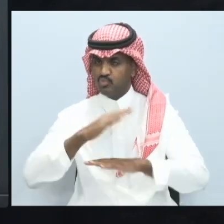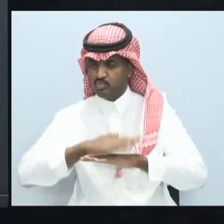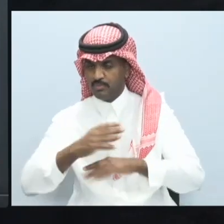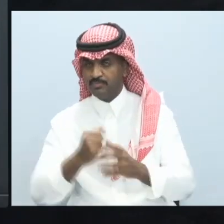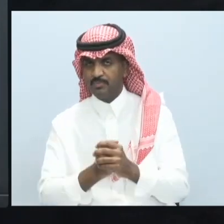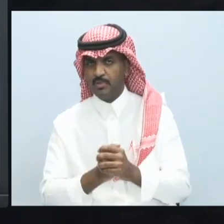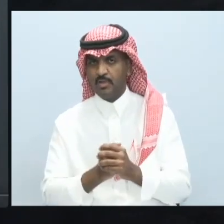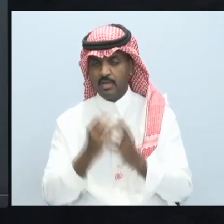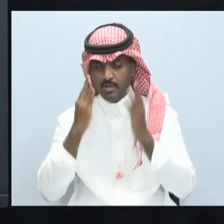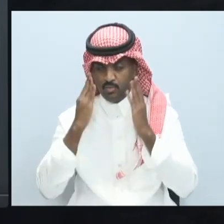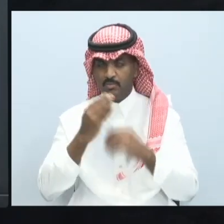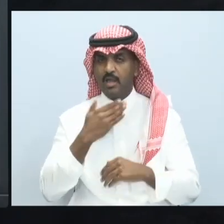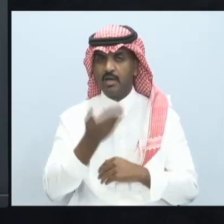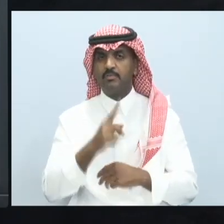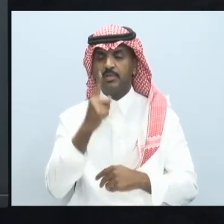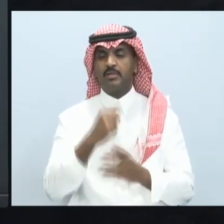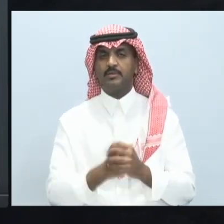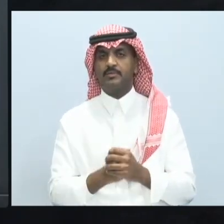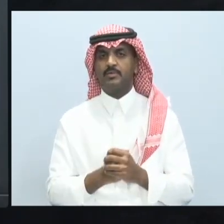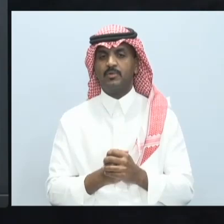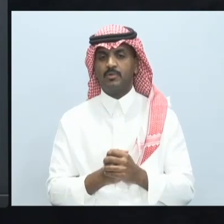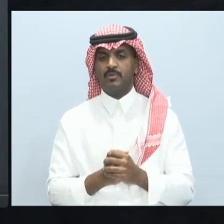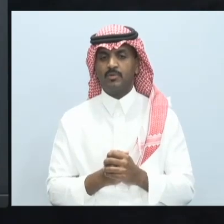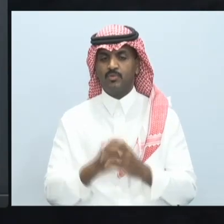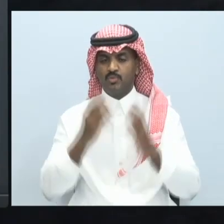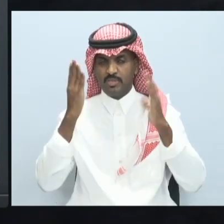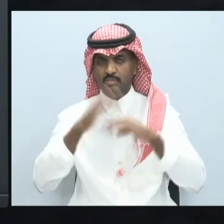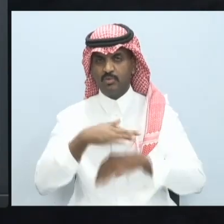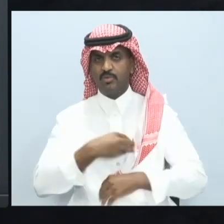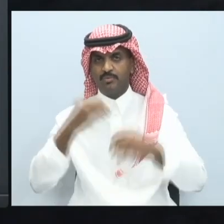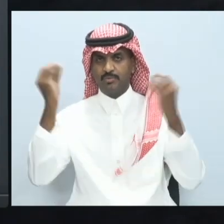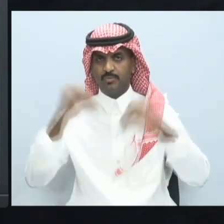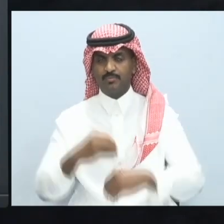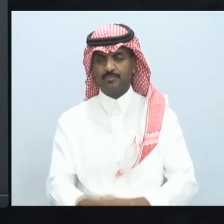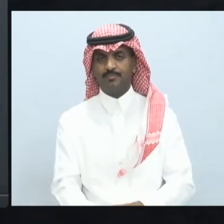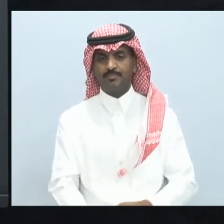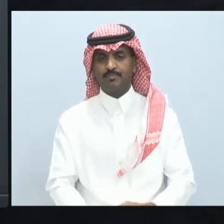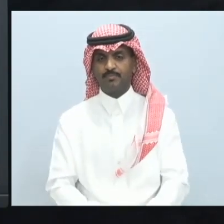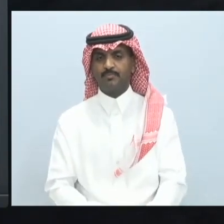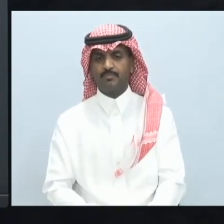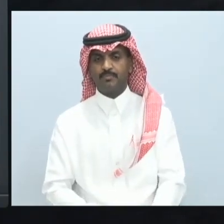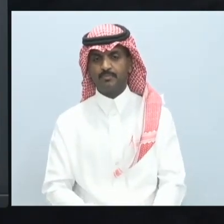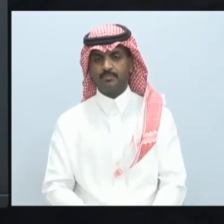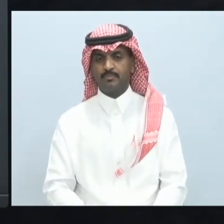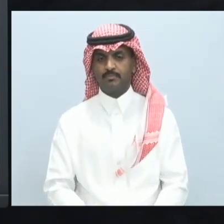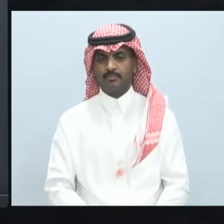القاكم على خير باذن الله سبحانه وتعالى والسلام عليكم ورحمه الله تعالى وبركاته